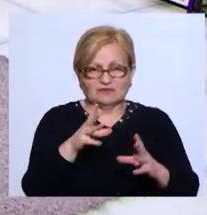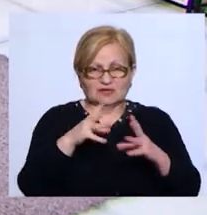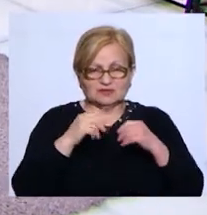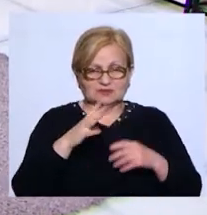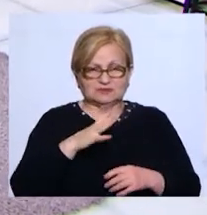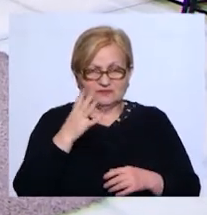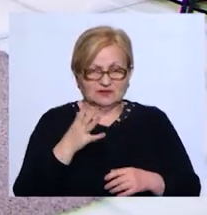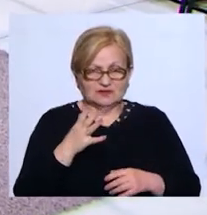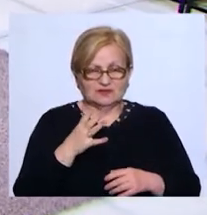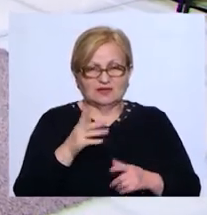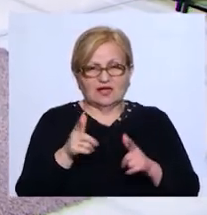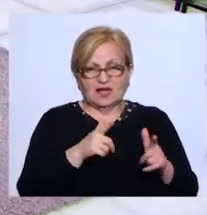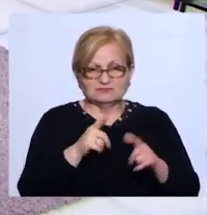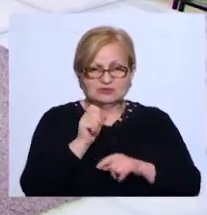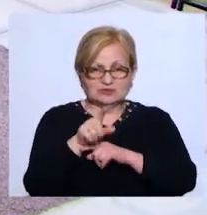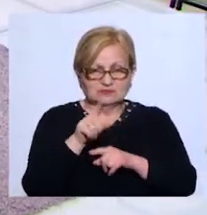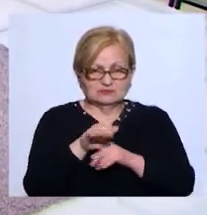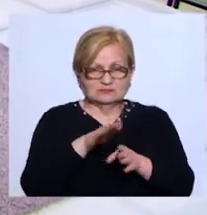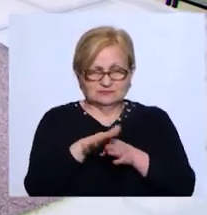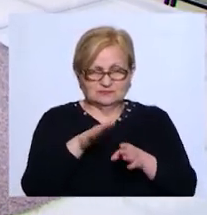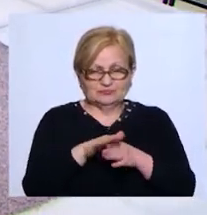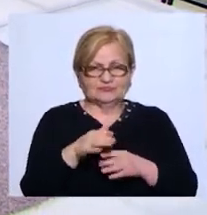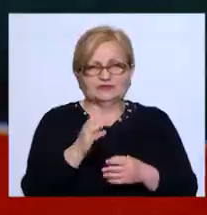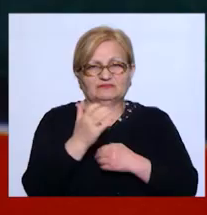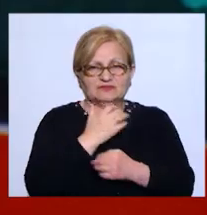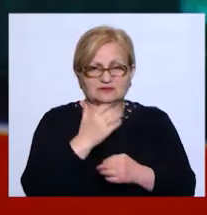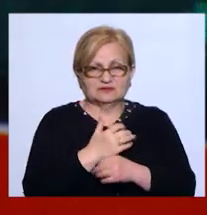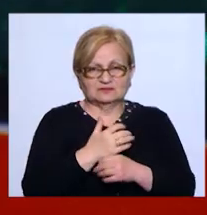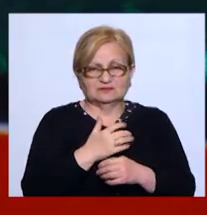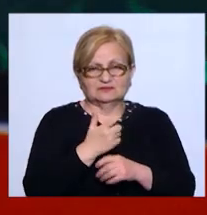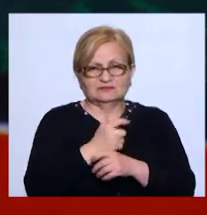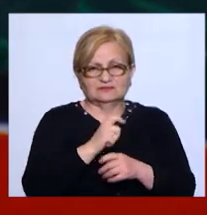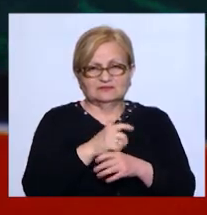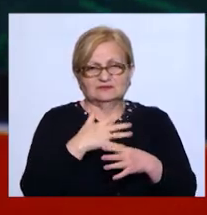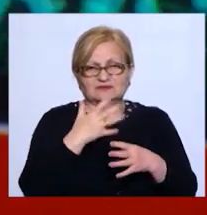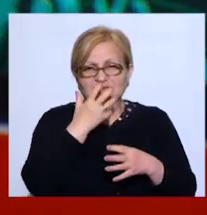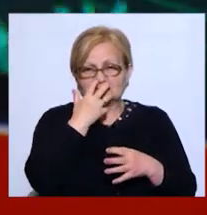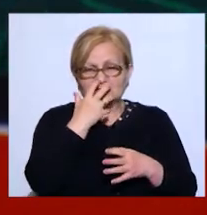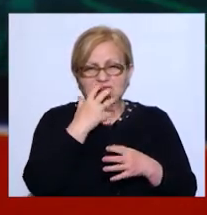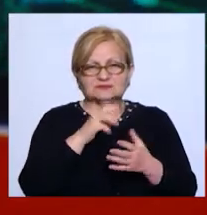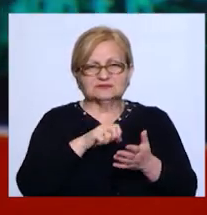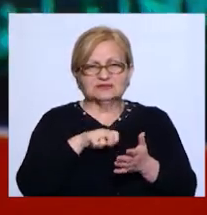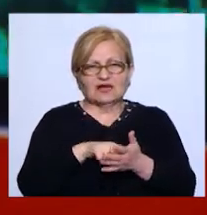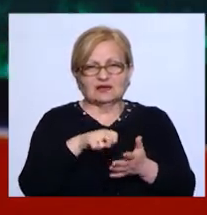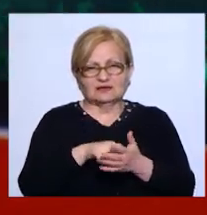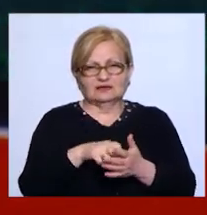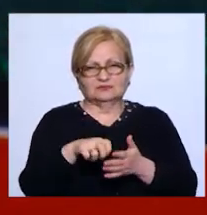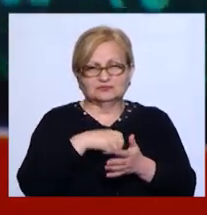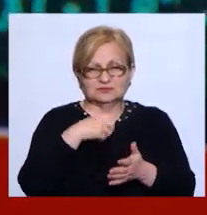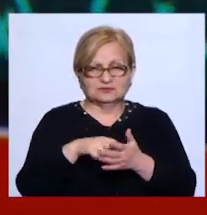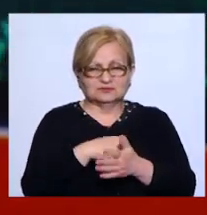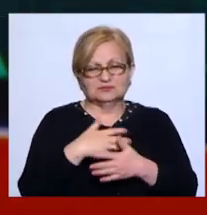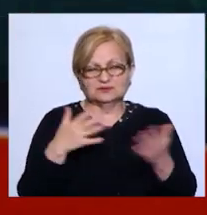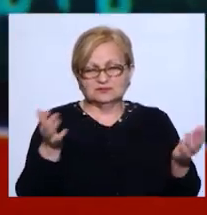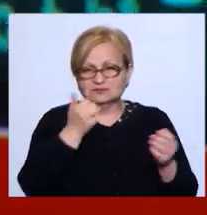იყავით, ამზადებდით დავალებებს, გვიგზავნიდით, ბევრ ძალიან თბილ წერილს გწერდით. ამისთვის ძალიან